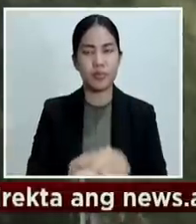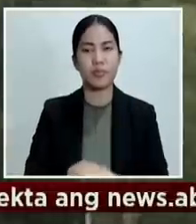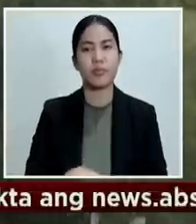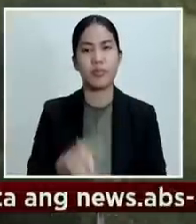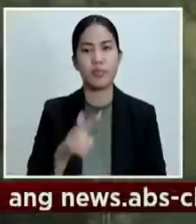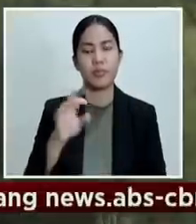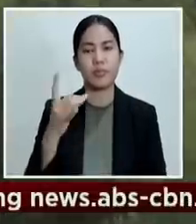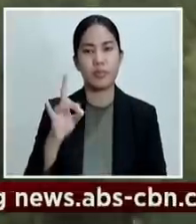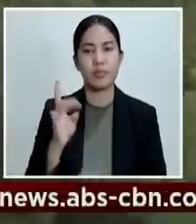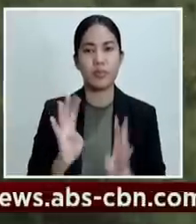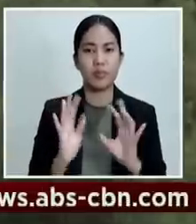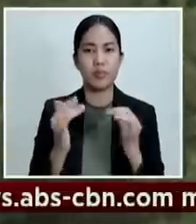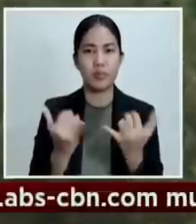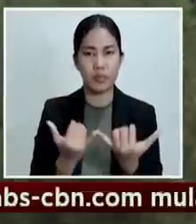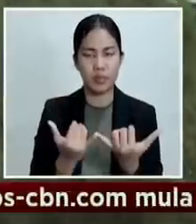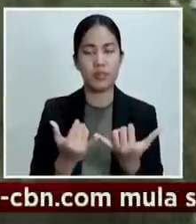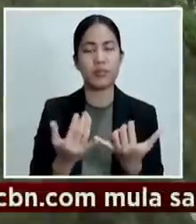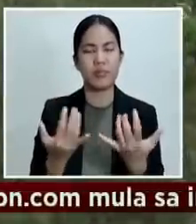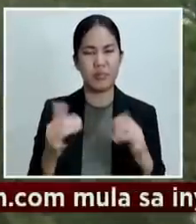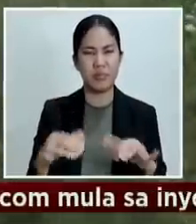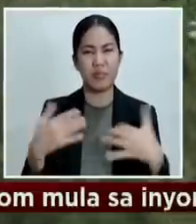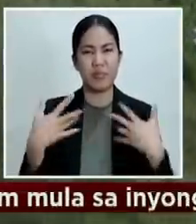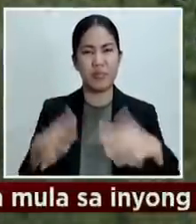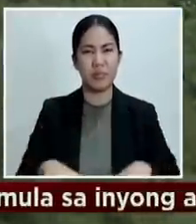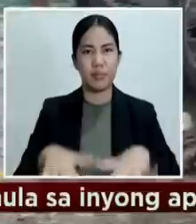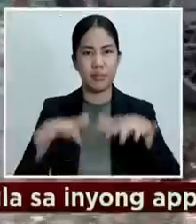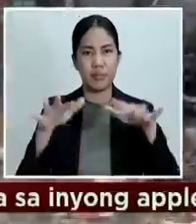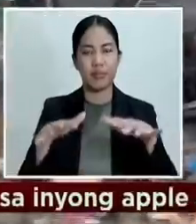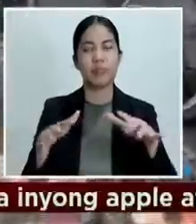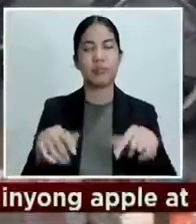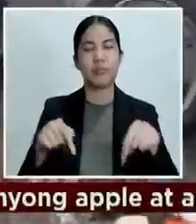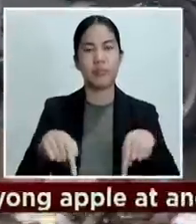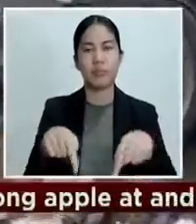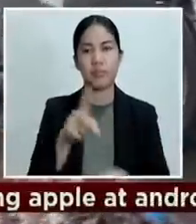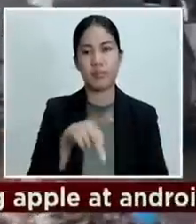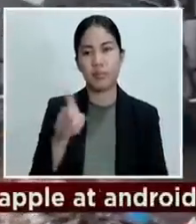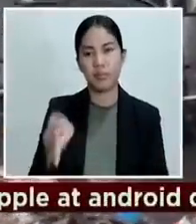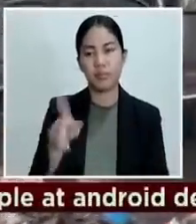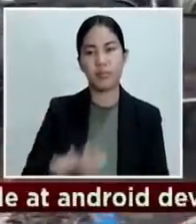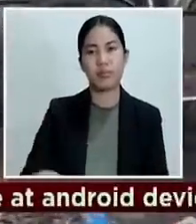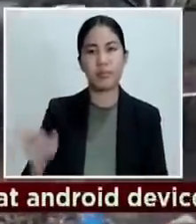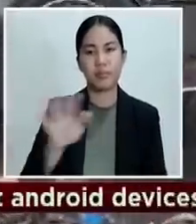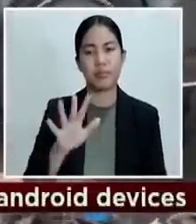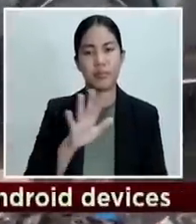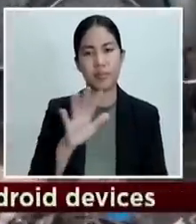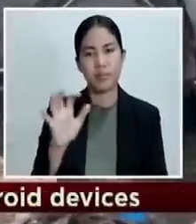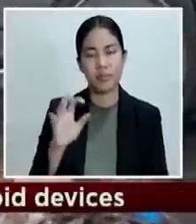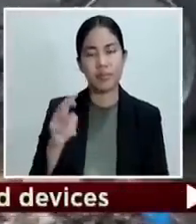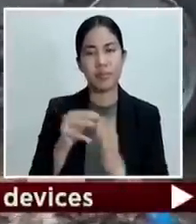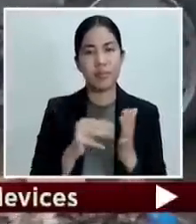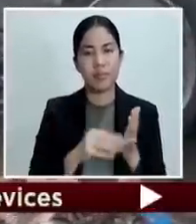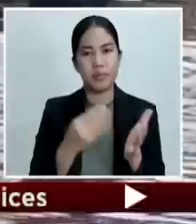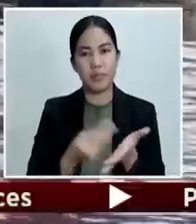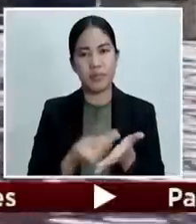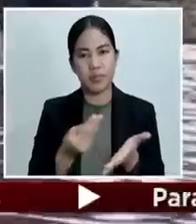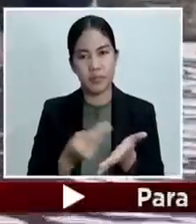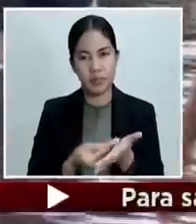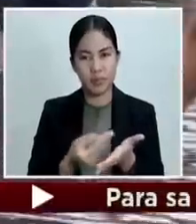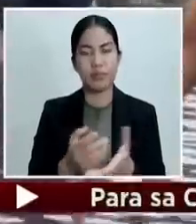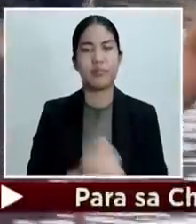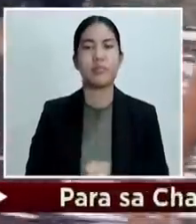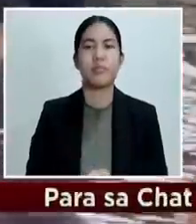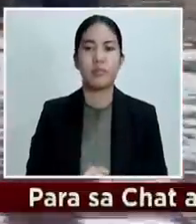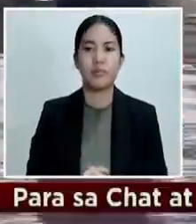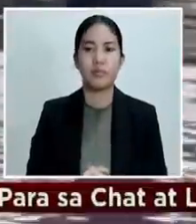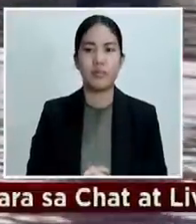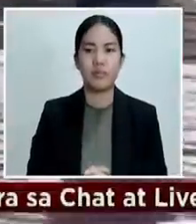at syudad ang lubog pa rin sa baha dito sa Pampanga. Umabot na rin sa higit 500 million pesos ang danyo sa agrikultura